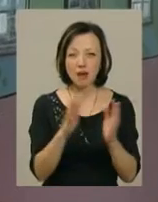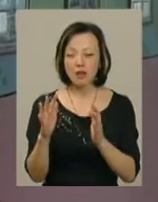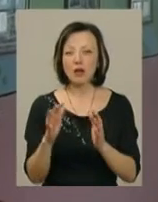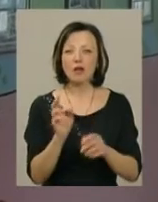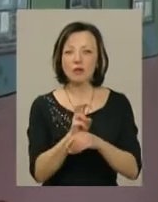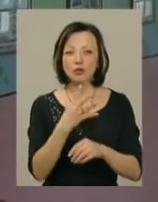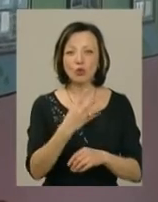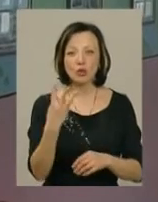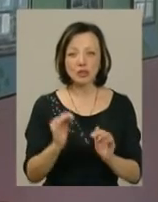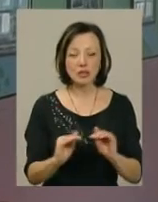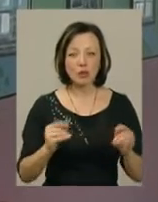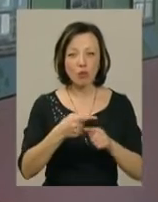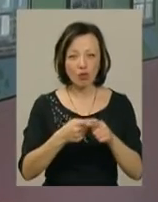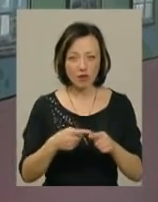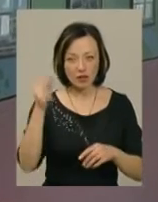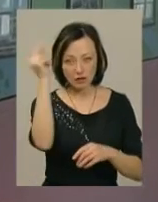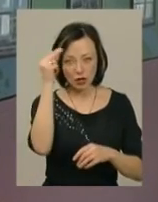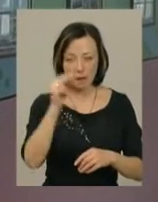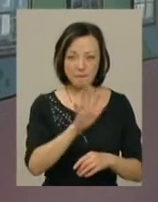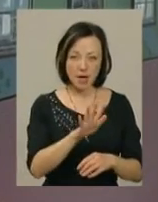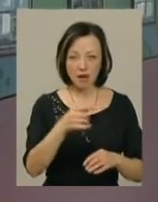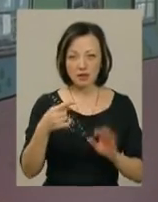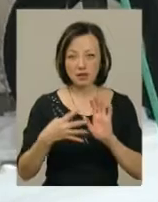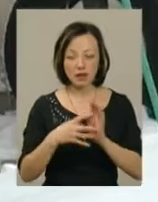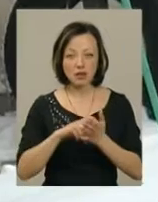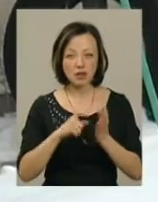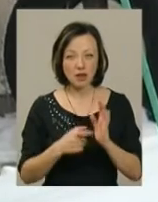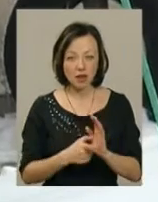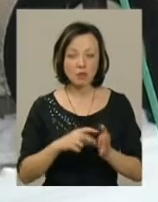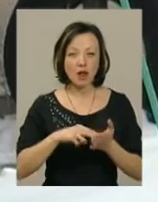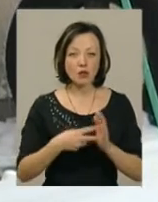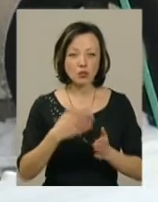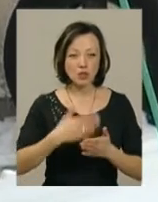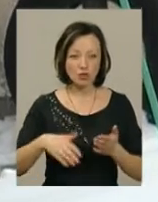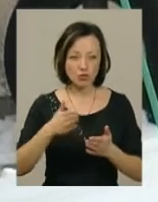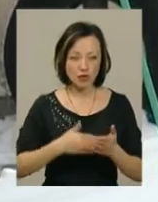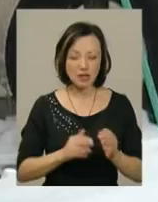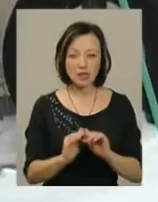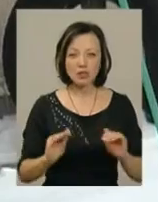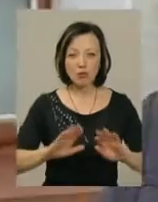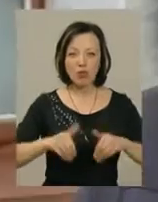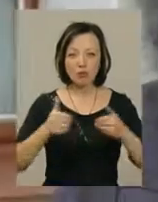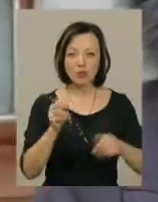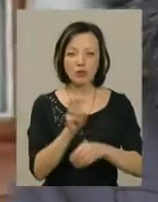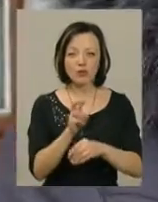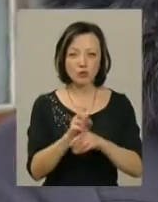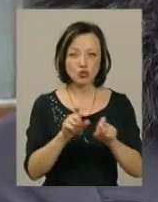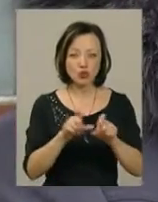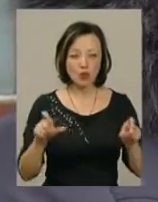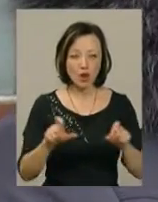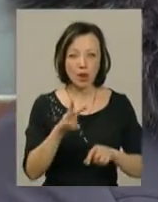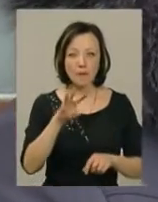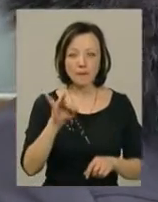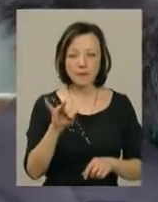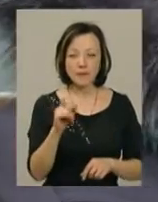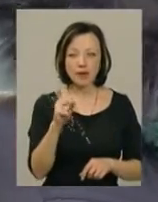відвідують 43 учня, половина з яких навчаються у 5-9 класах, які планують скасувати. Учням пропонують відвідувати школу у Михлі,